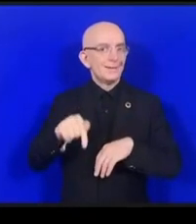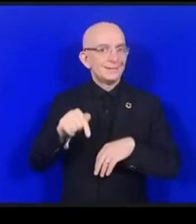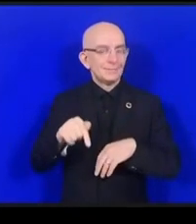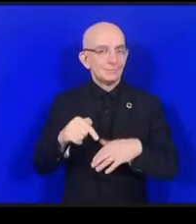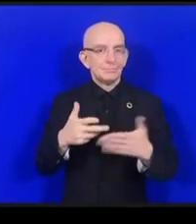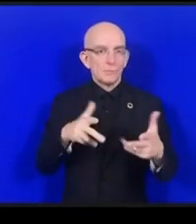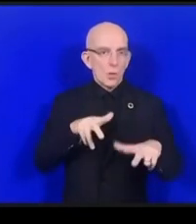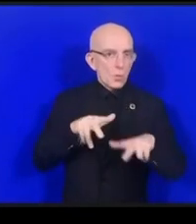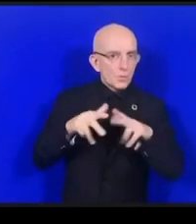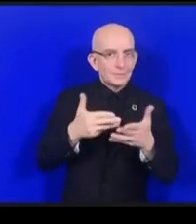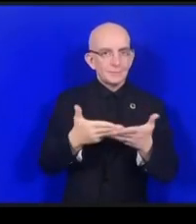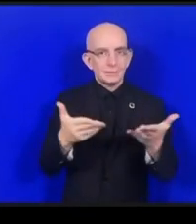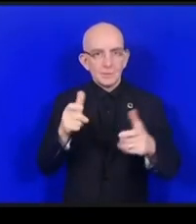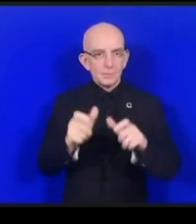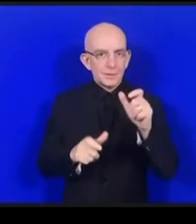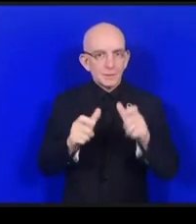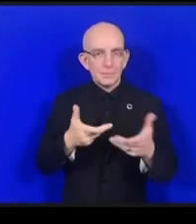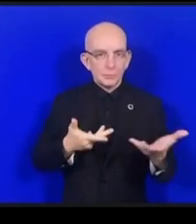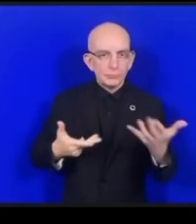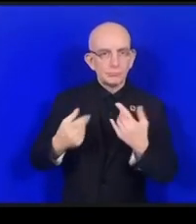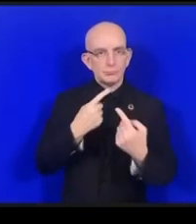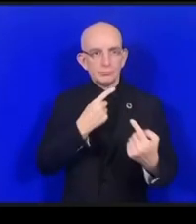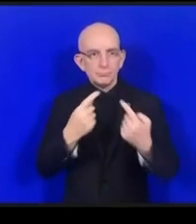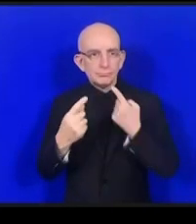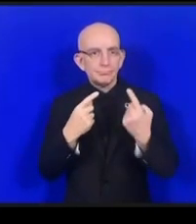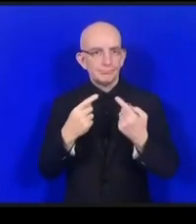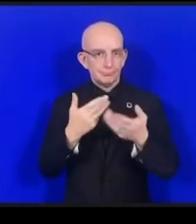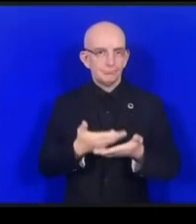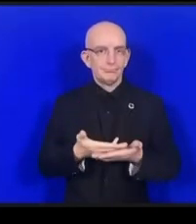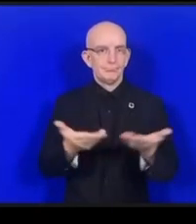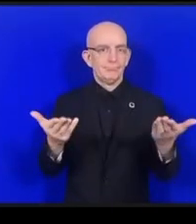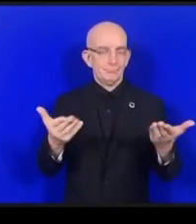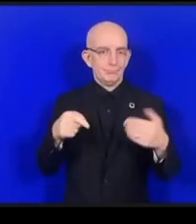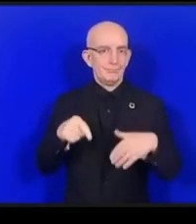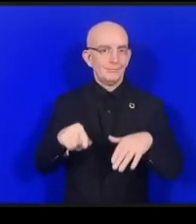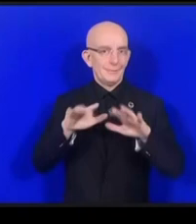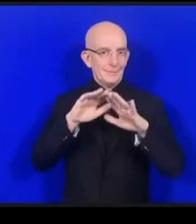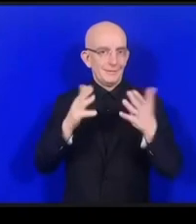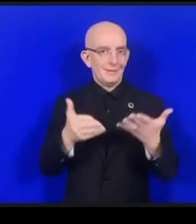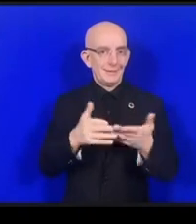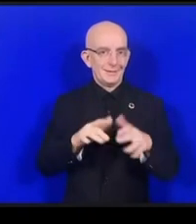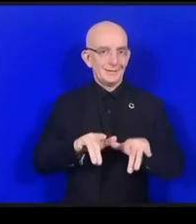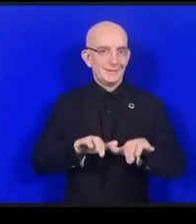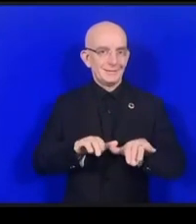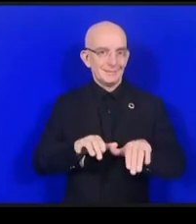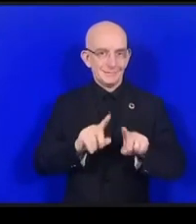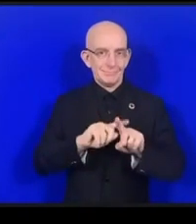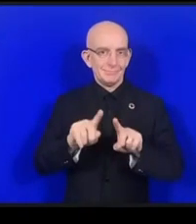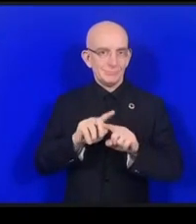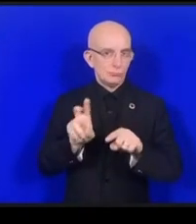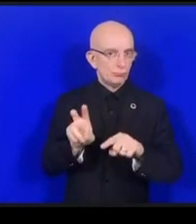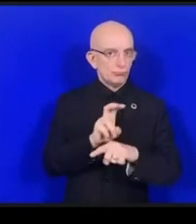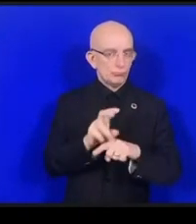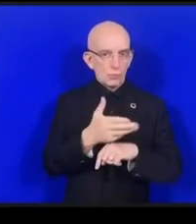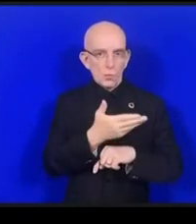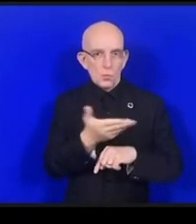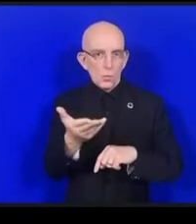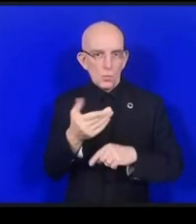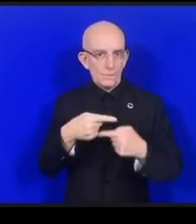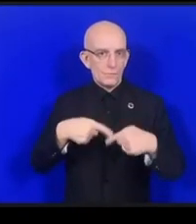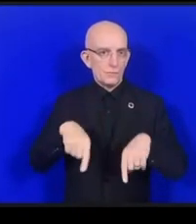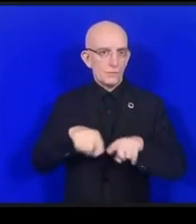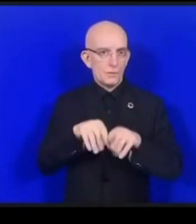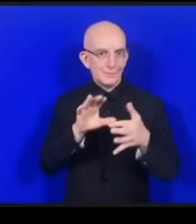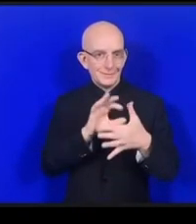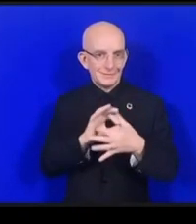Позвольте мне обратиться к словам заместителя генерального секретаря госпо